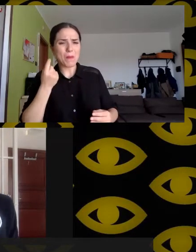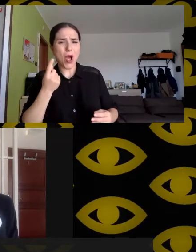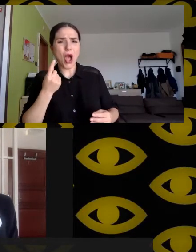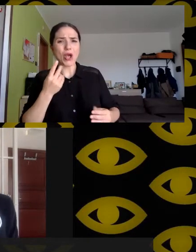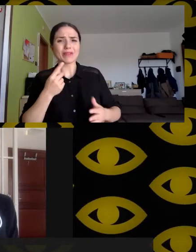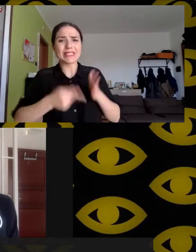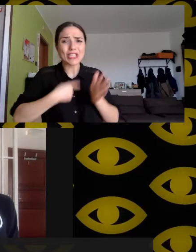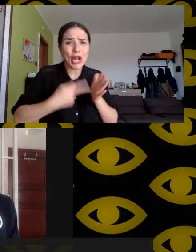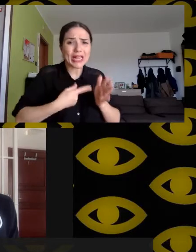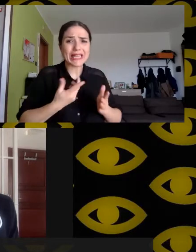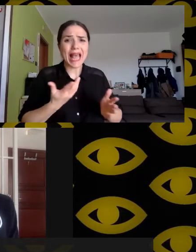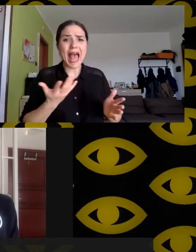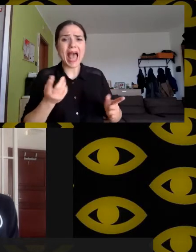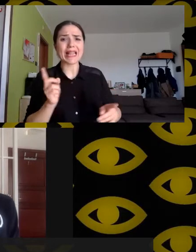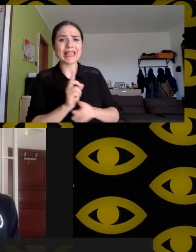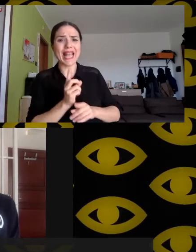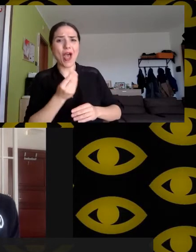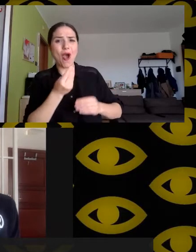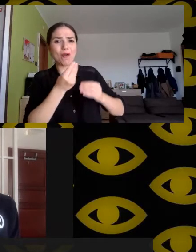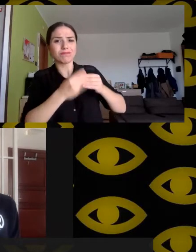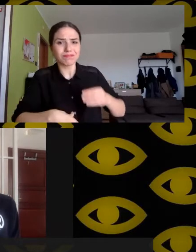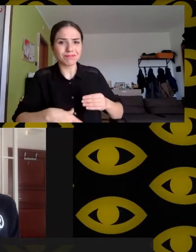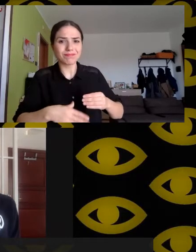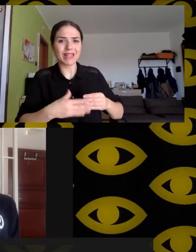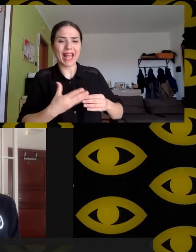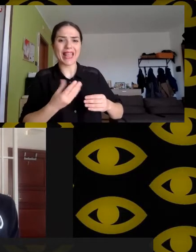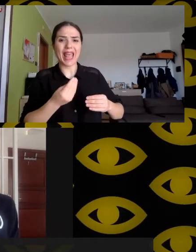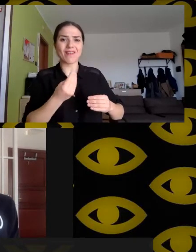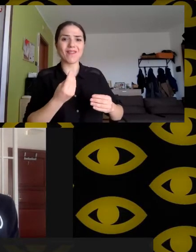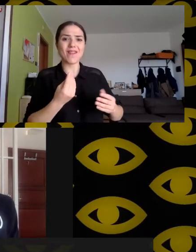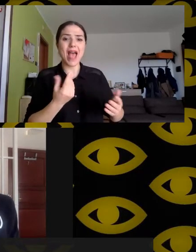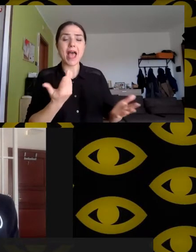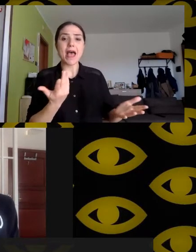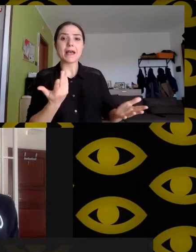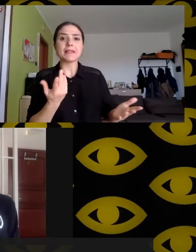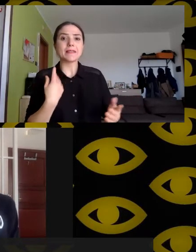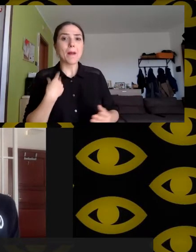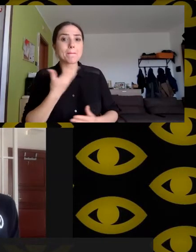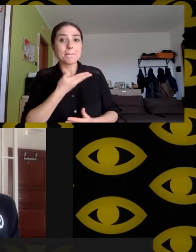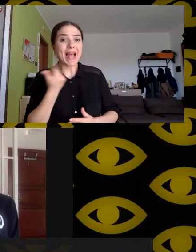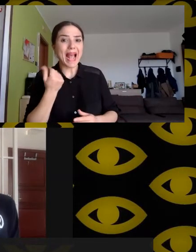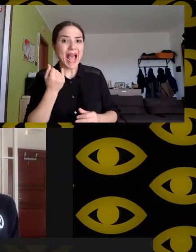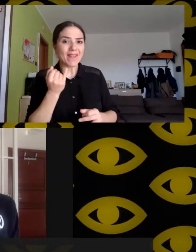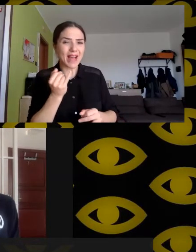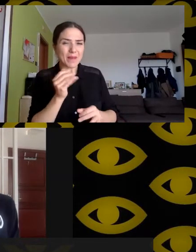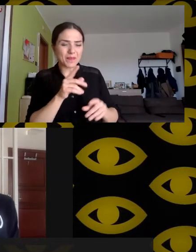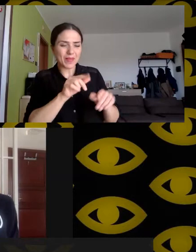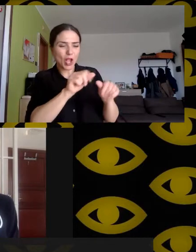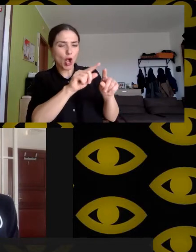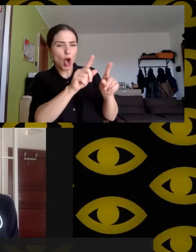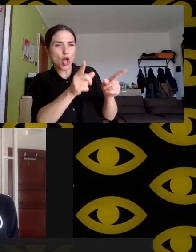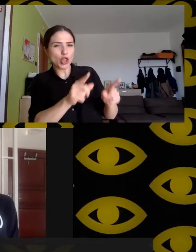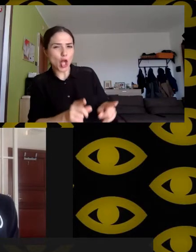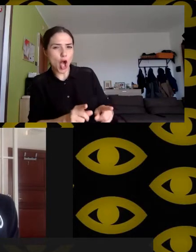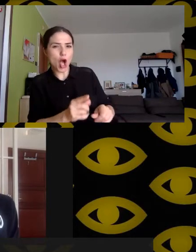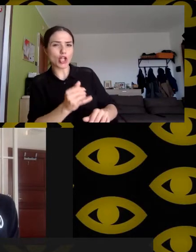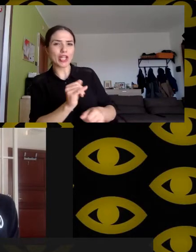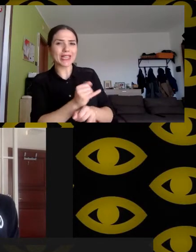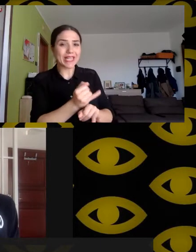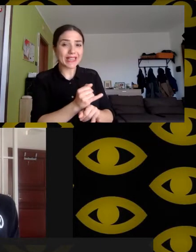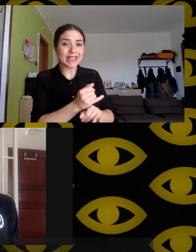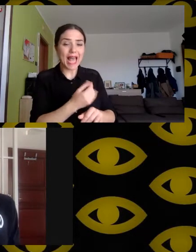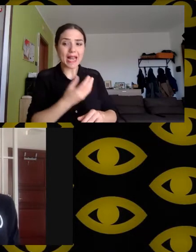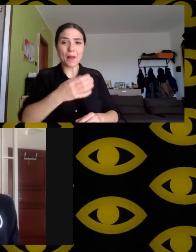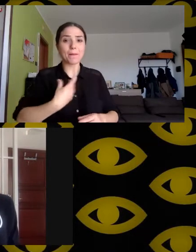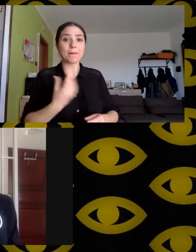che vedevo tutto, ma il dettaglio delle cose no. Quindi facevo cadere